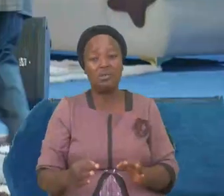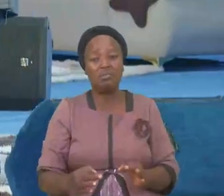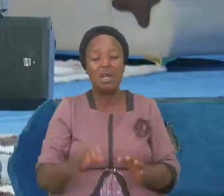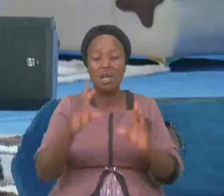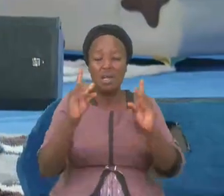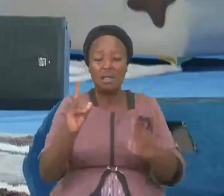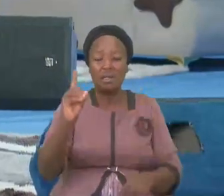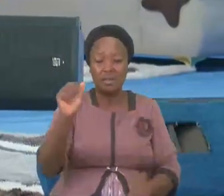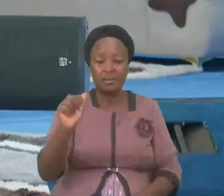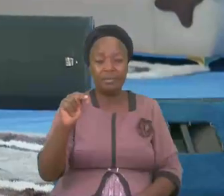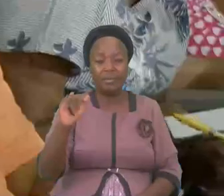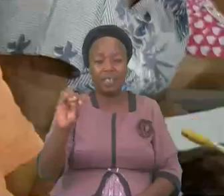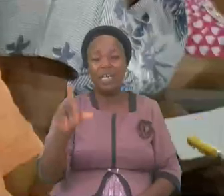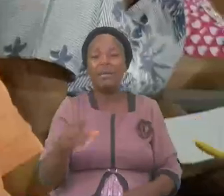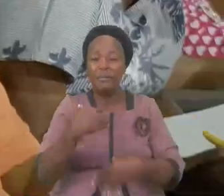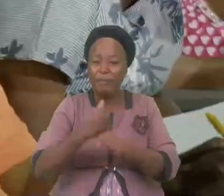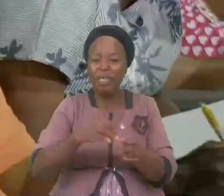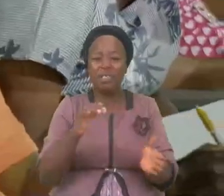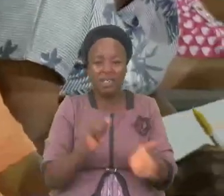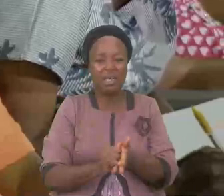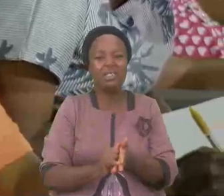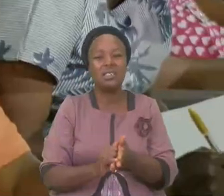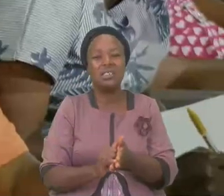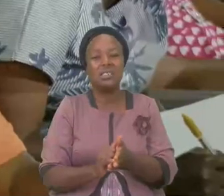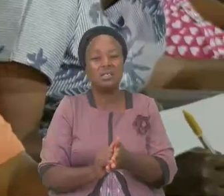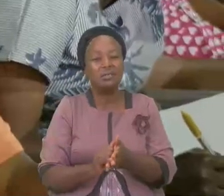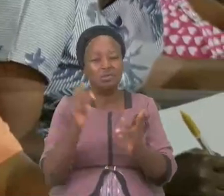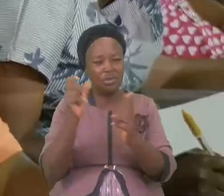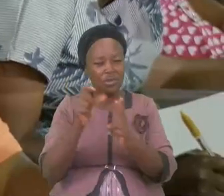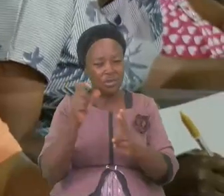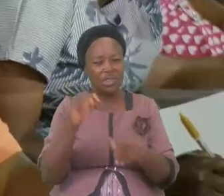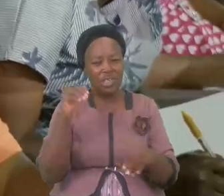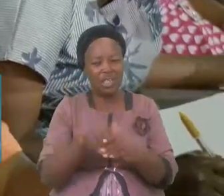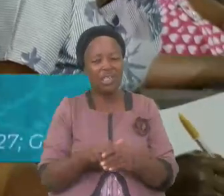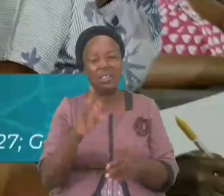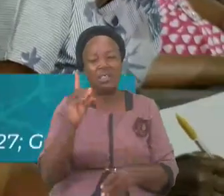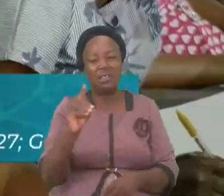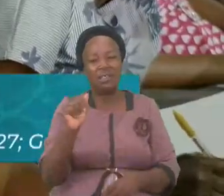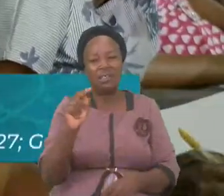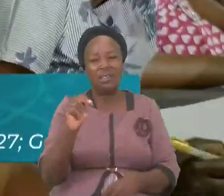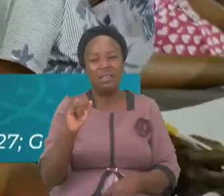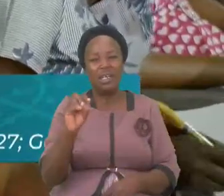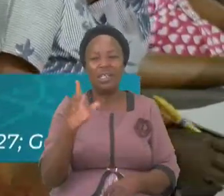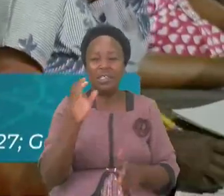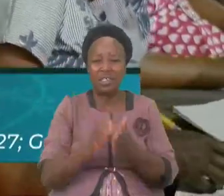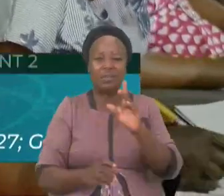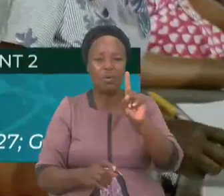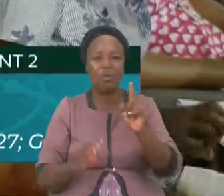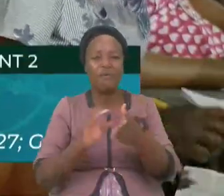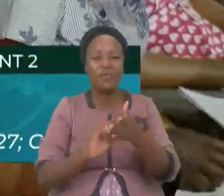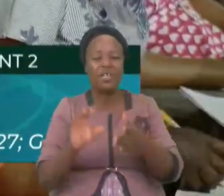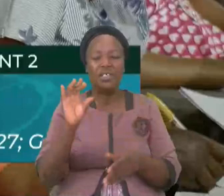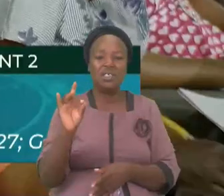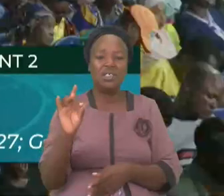te faire souffrir. Daniel a fait son choix. Voyons Daniel. Au chapitre 1, verset 8, Daniel